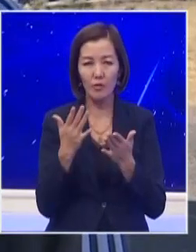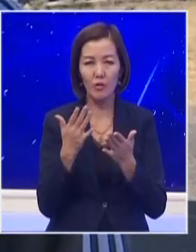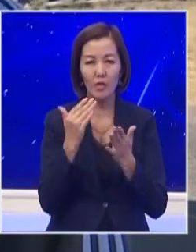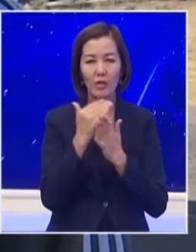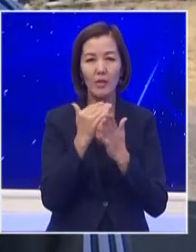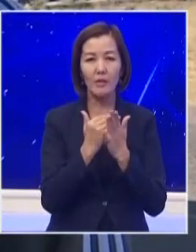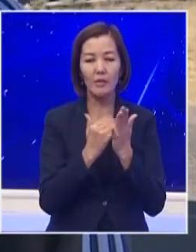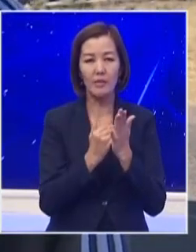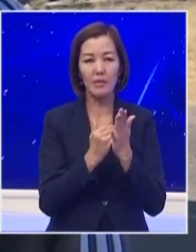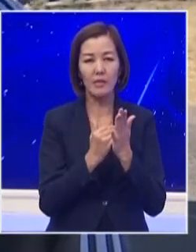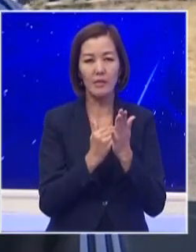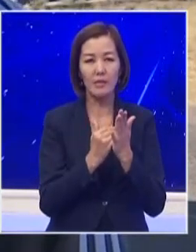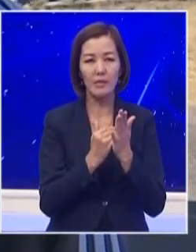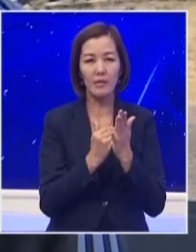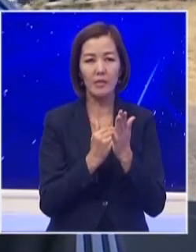пияз, картоп,